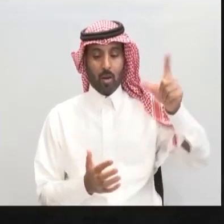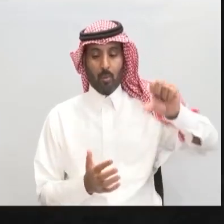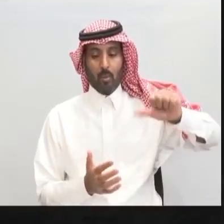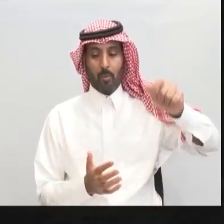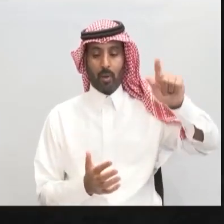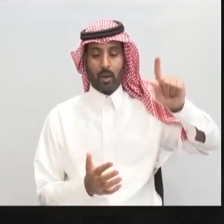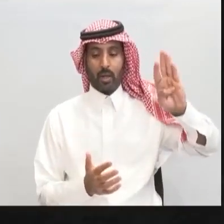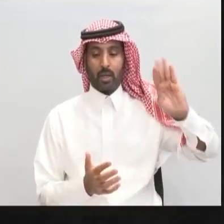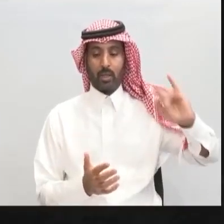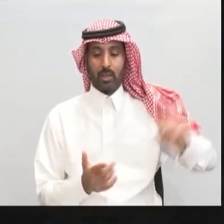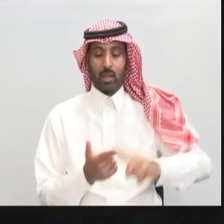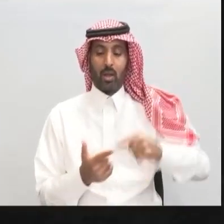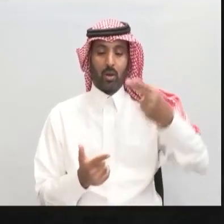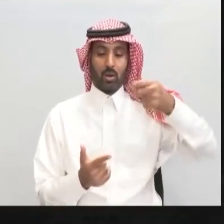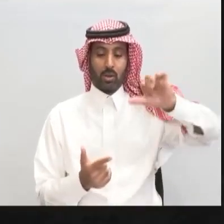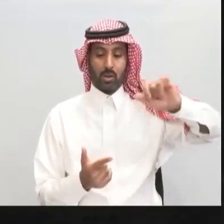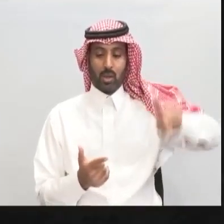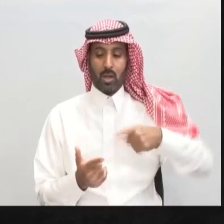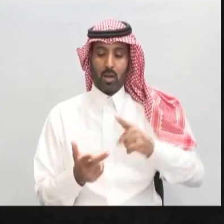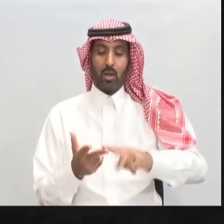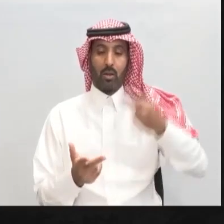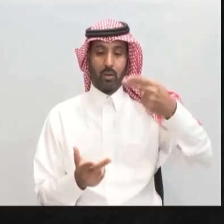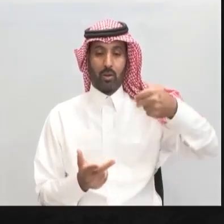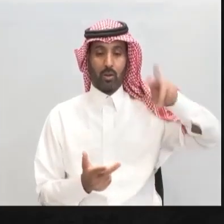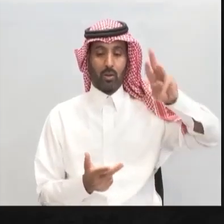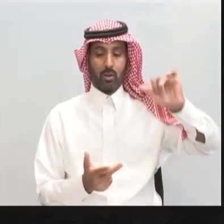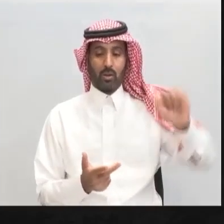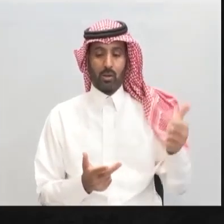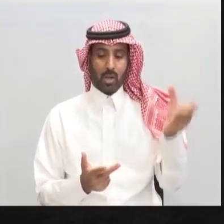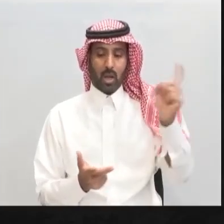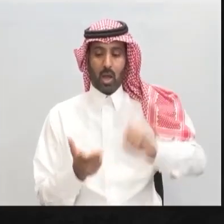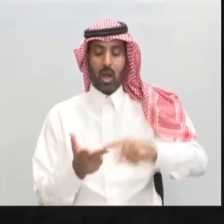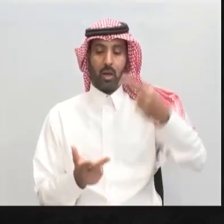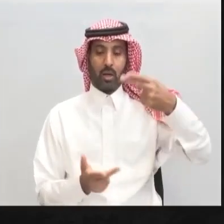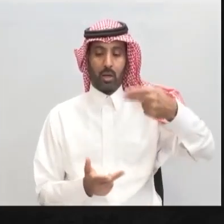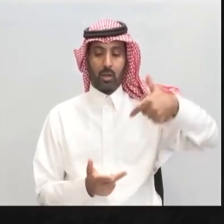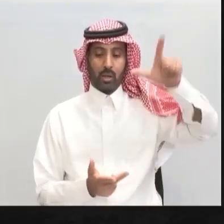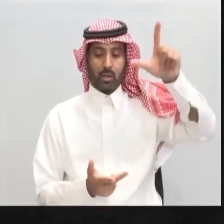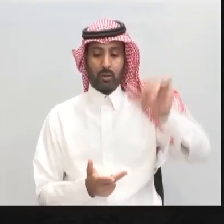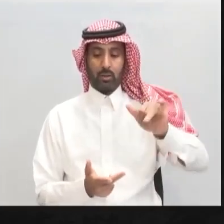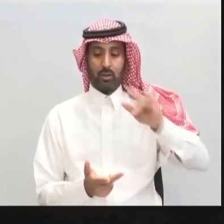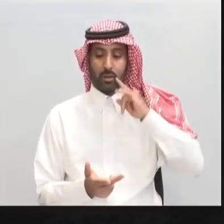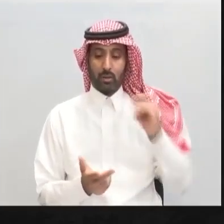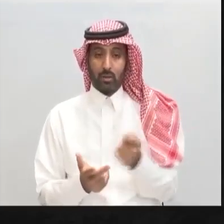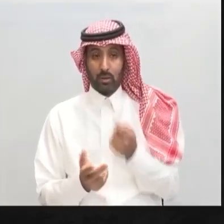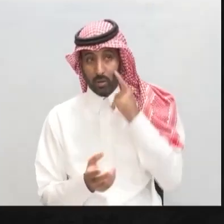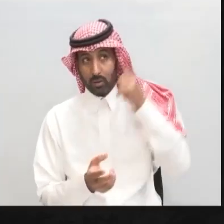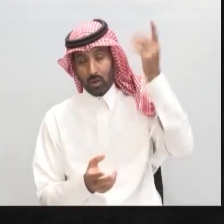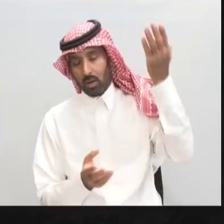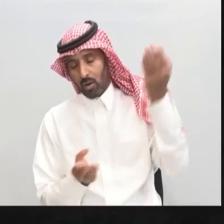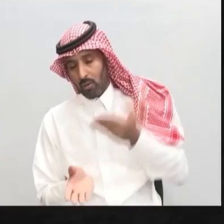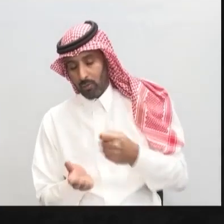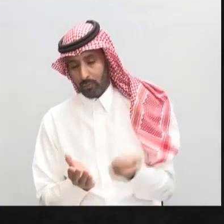عمر عثمان علي هؤلاء هم الخلفاء الاربعه ومع ذلك هم كتاب للوحي فضل لهم